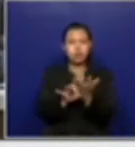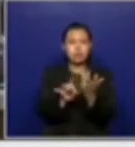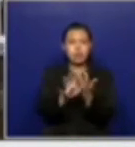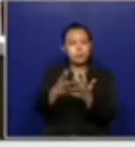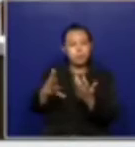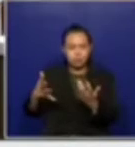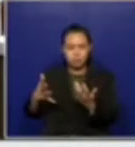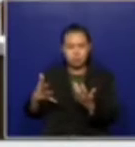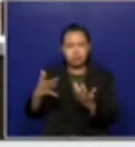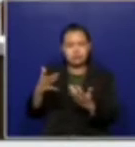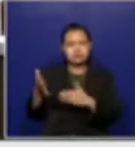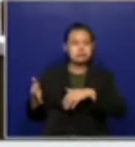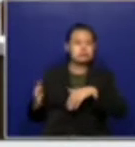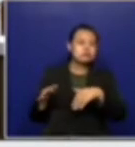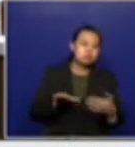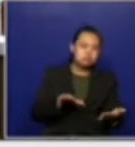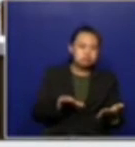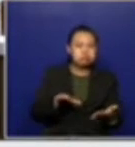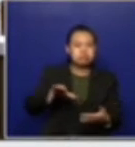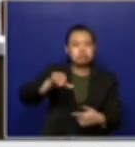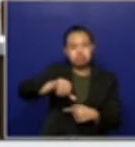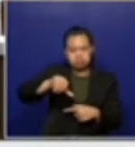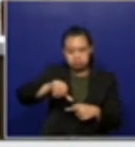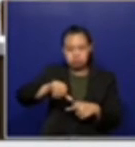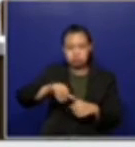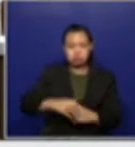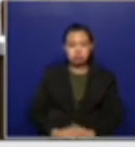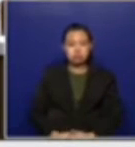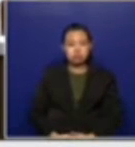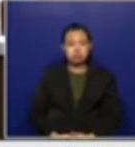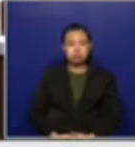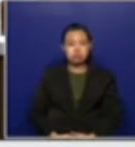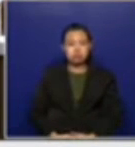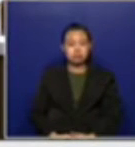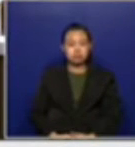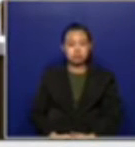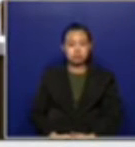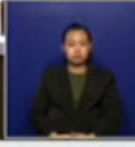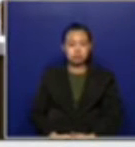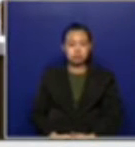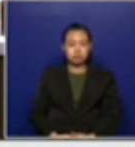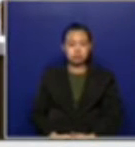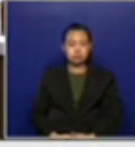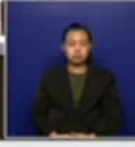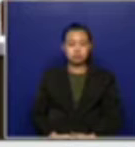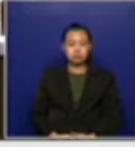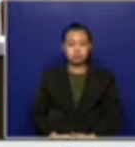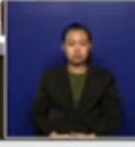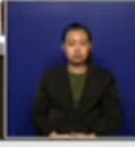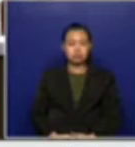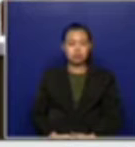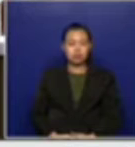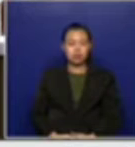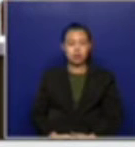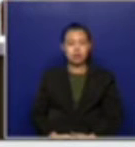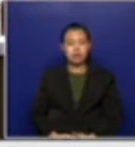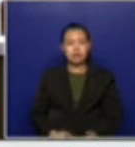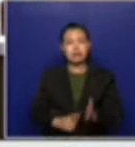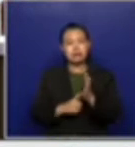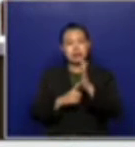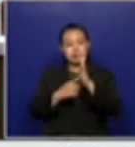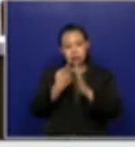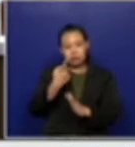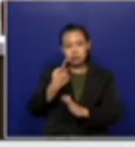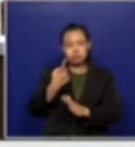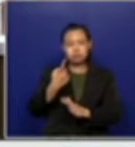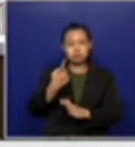ล้มเหลวอย่างสิ้นเชิงท่านประธานที่เคารพนับตั้งแต่พลเอกประยุทธ์จันทร์โอชา